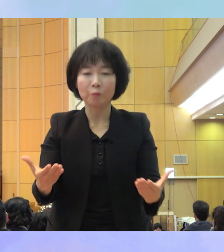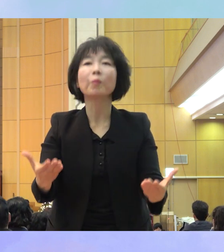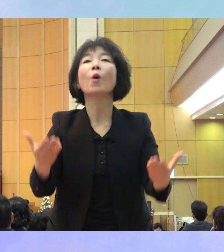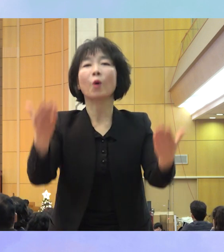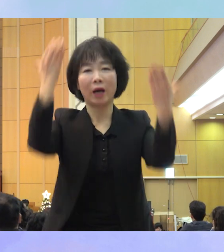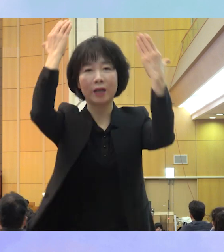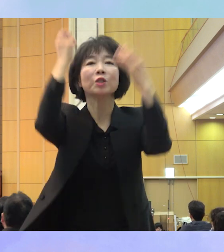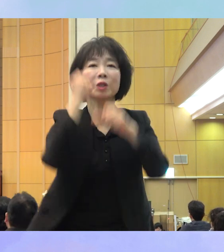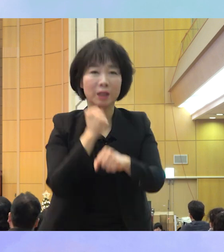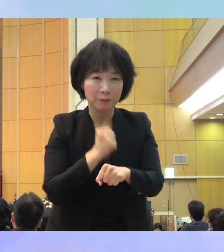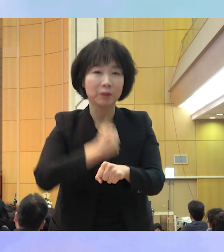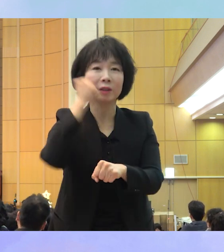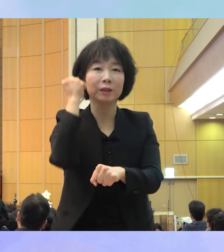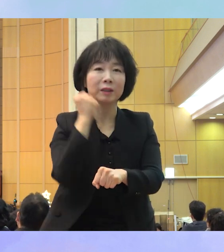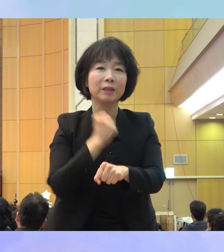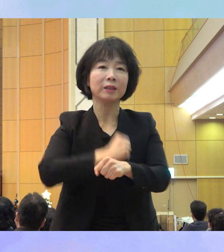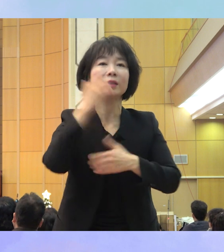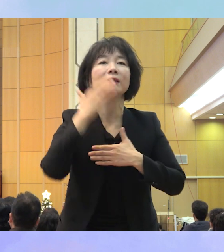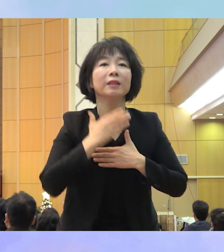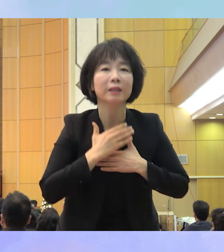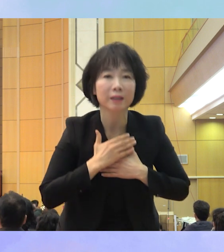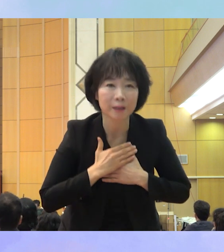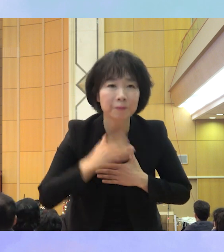하나님 축복하심을